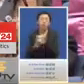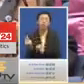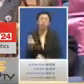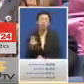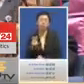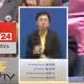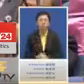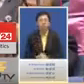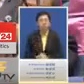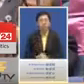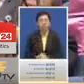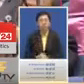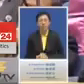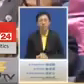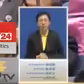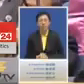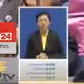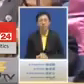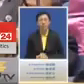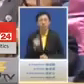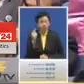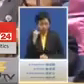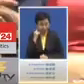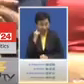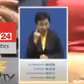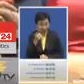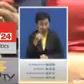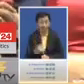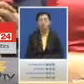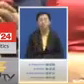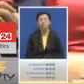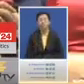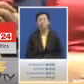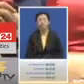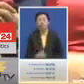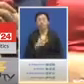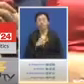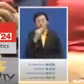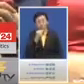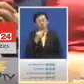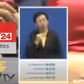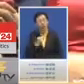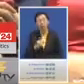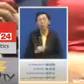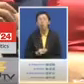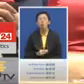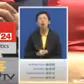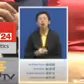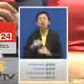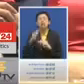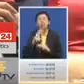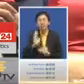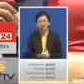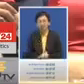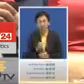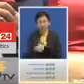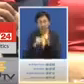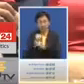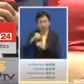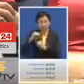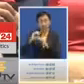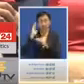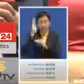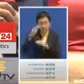แล้วความจริงซึ่งจะเกิดขึ้นท่านฟังผมนะผมไม่พูดเกินจริงอีกไม่เกิน10ปี